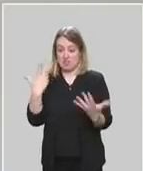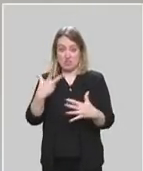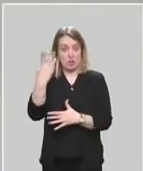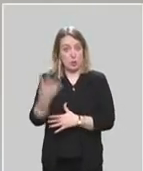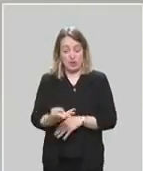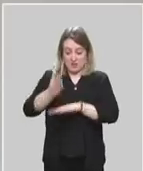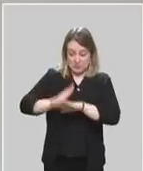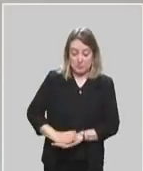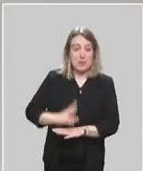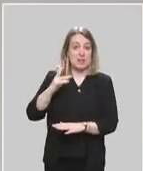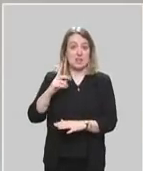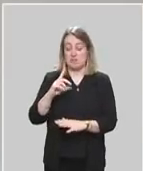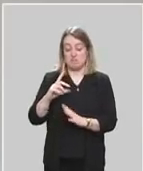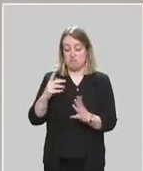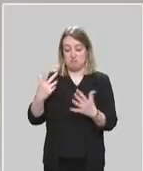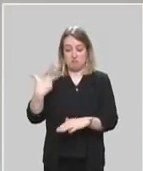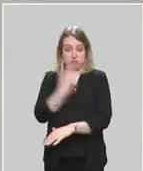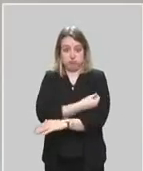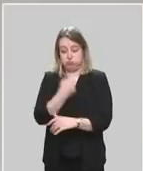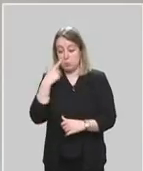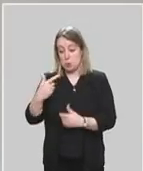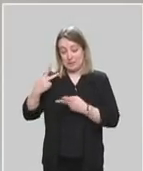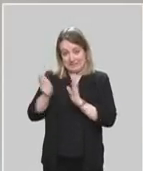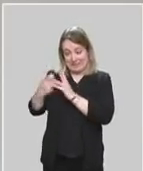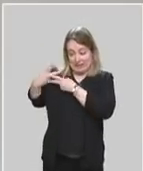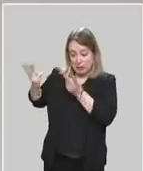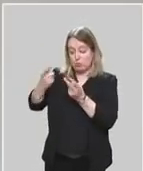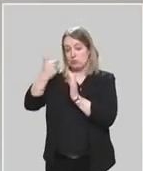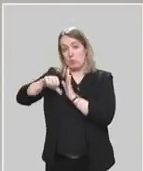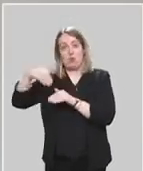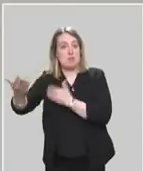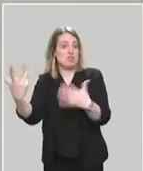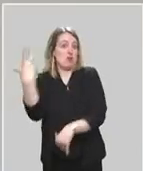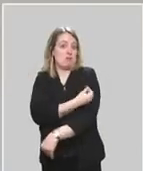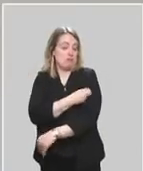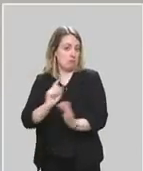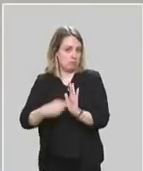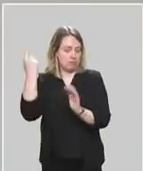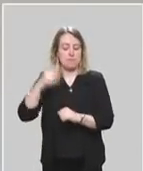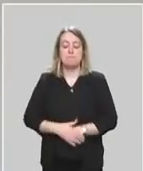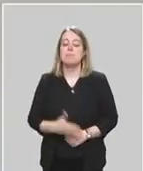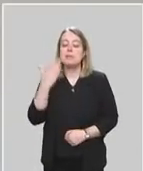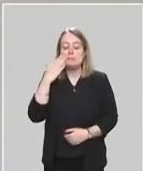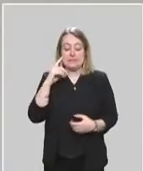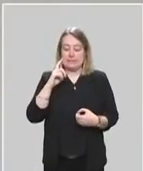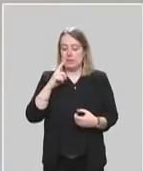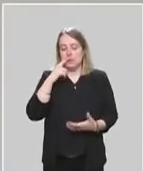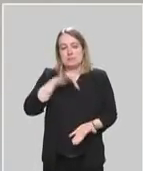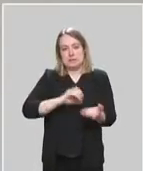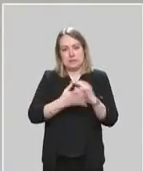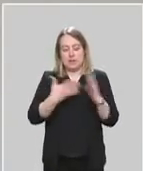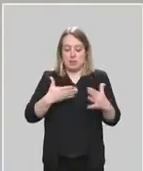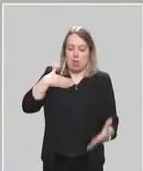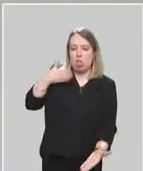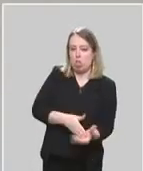déjà fait leur rappel dans le mois qui suivait. Donc, encore une fois, pas de stress, pas de panique. Si le site sature, ça va être rétabli dans les prochaines minutes